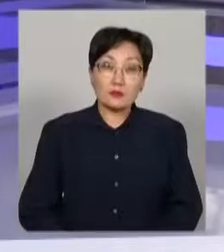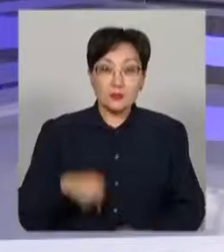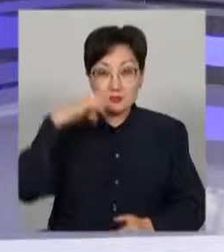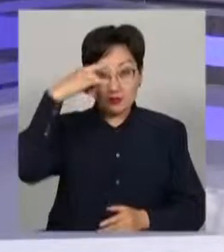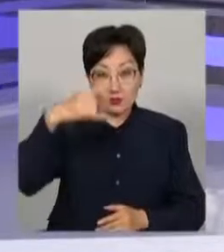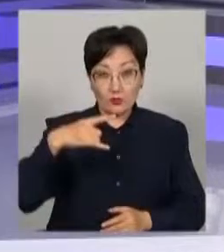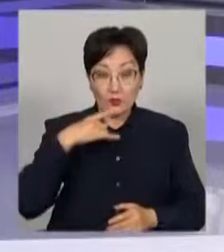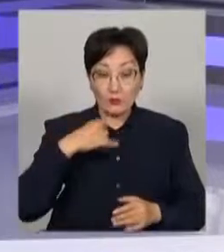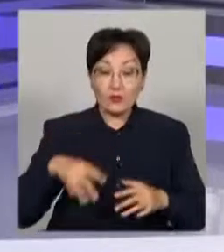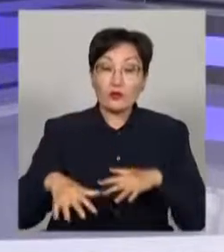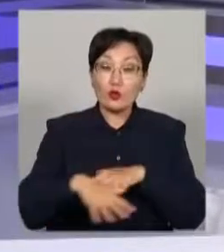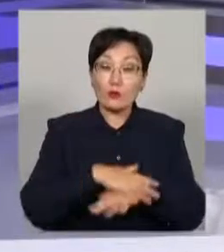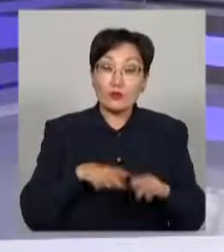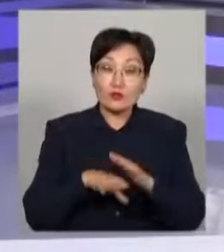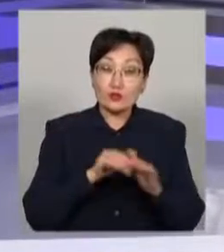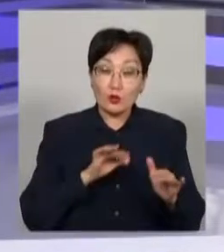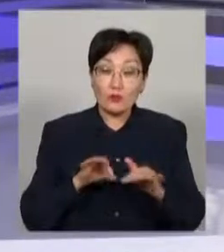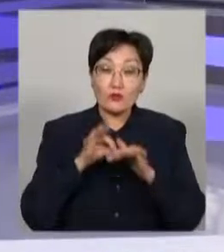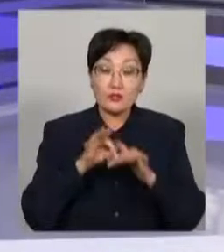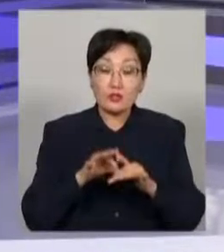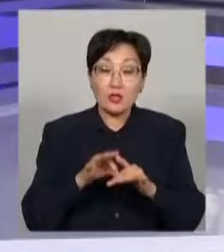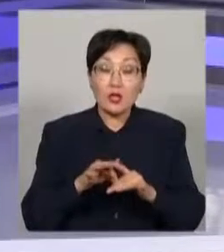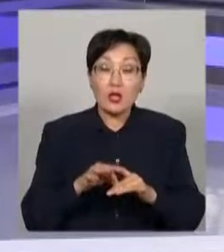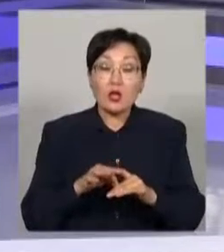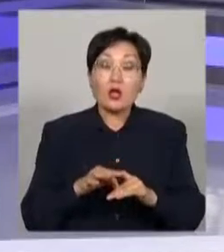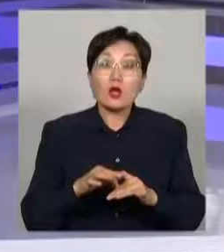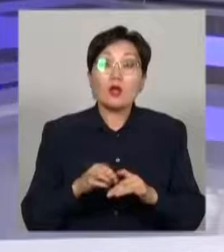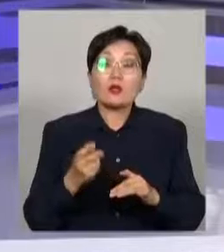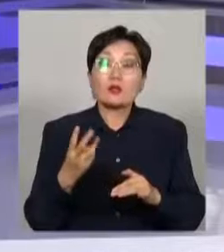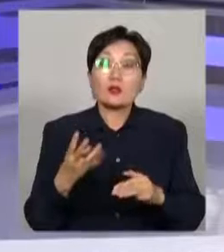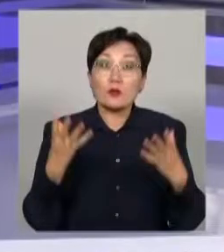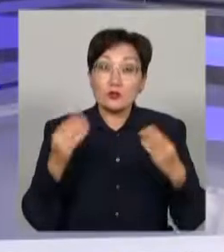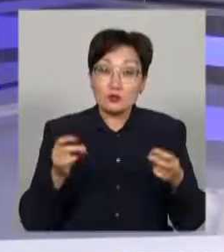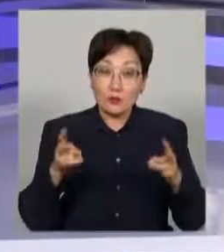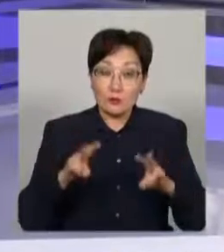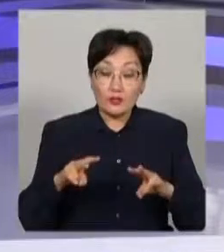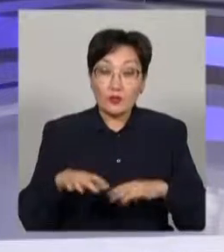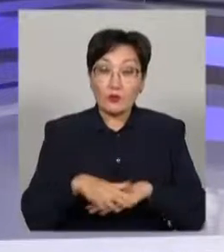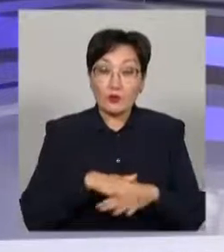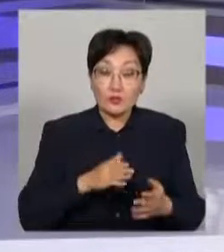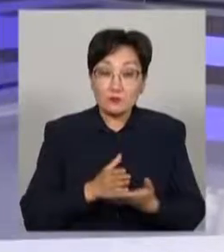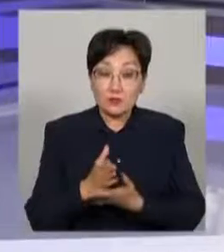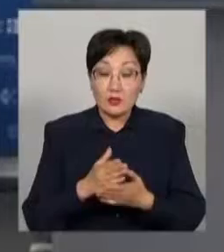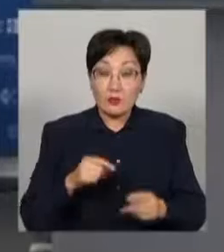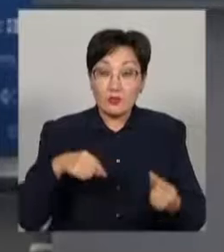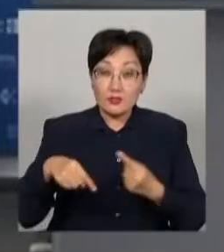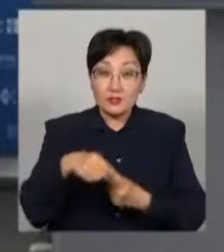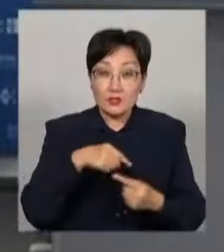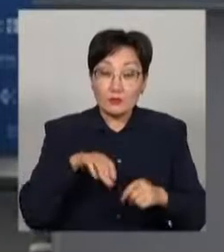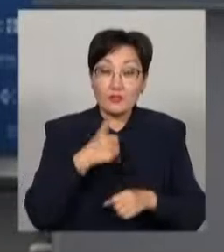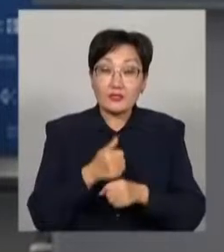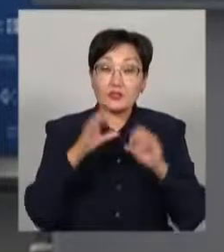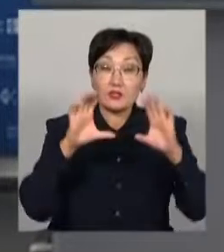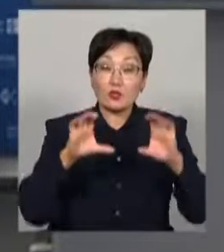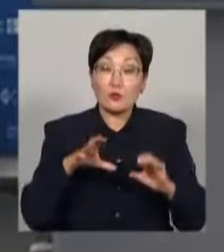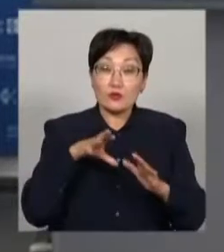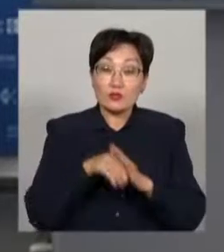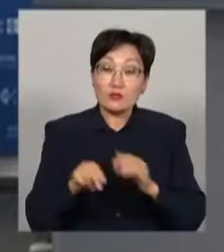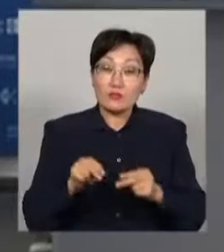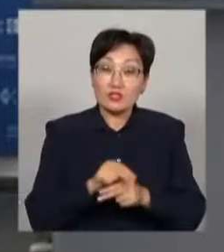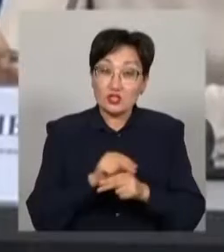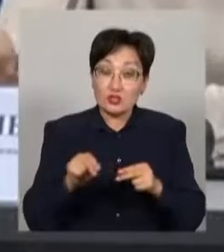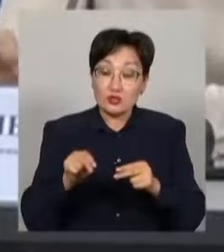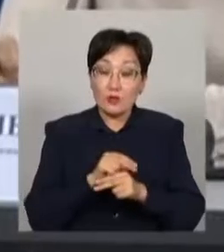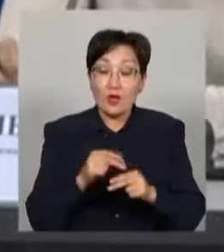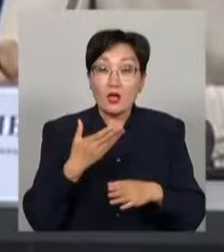Елімізде жалпы халықтық референдумның өтуіне санаулы күндер қалды. Осыған орай бүгін қоғам қайраткерлері мен кәсіпкерлер конституцияға енгізілетін